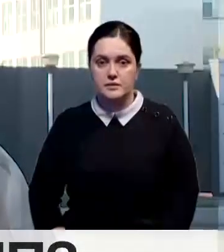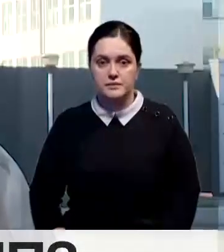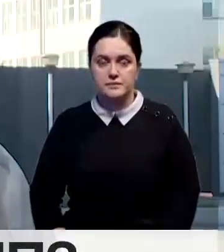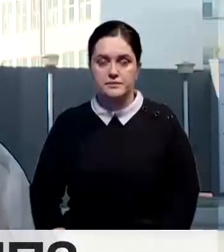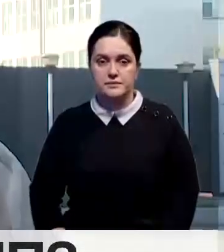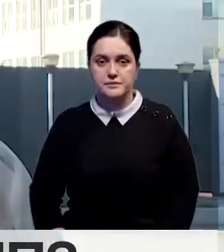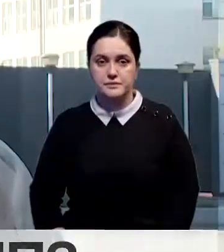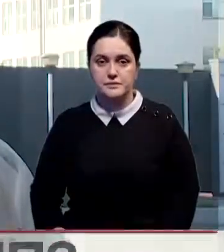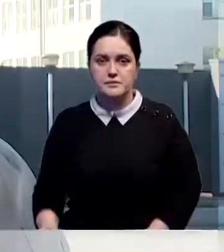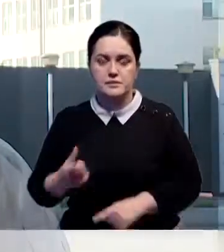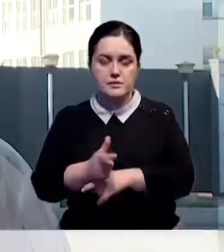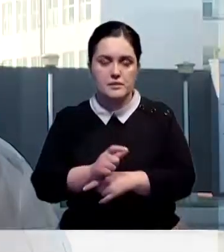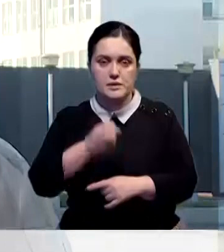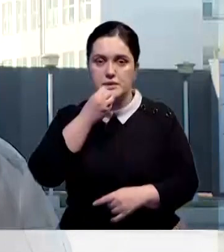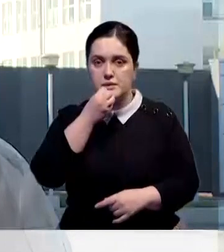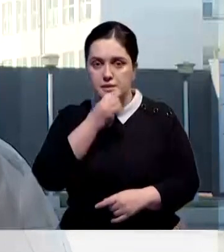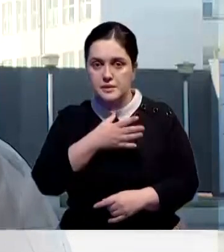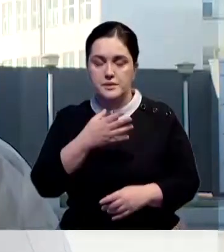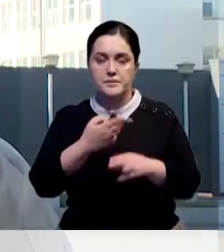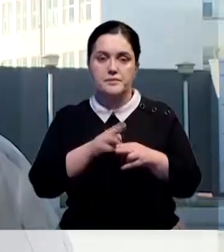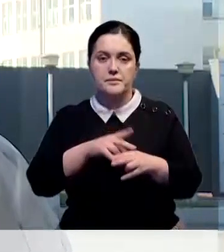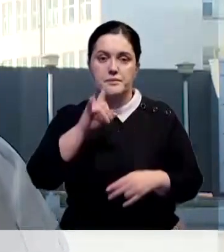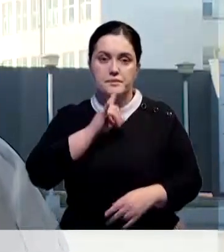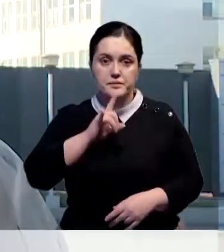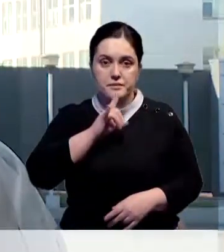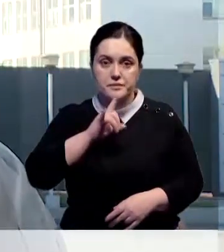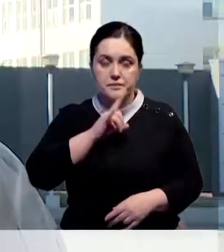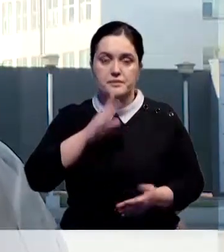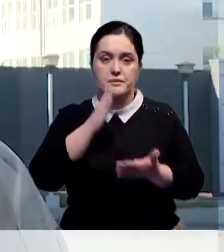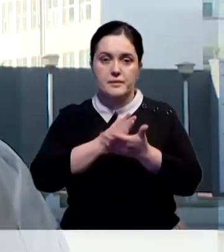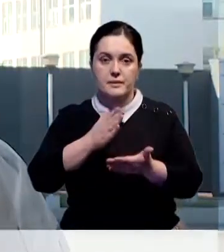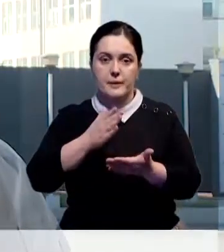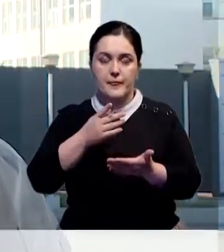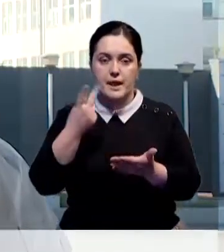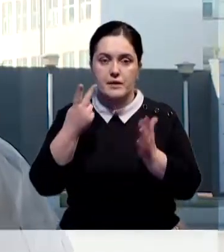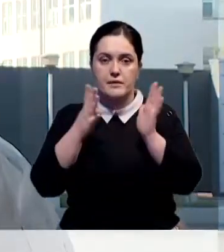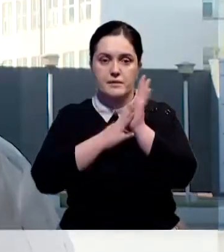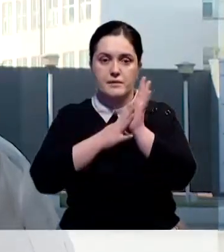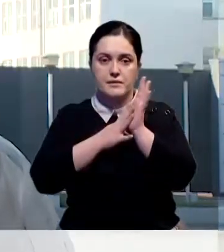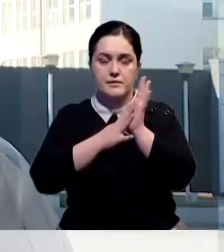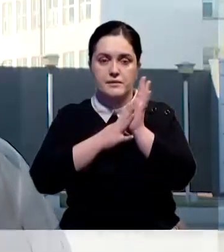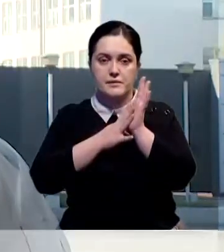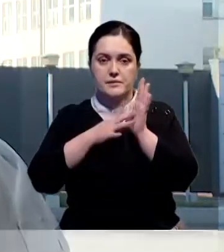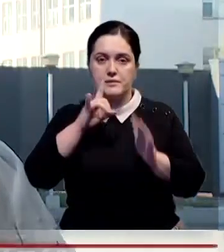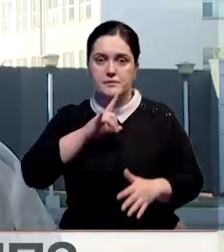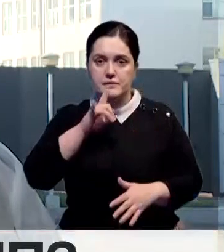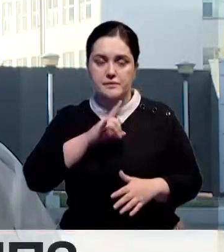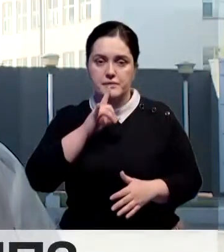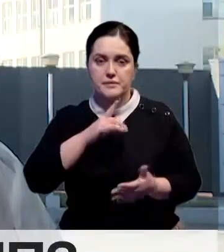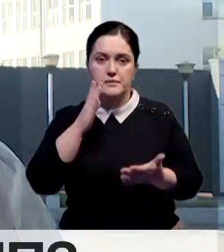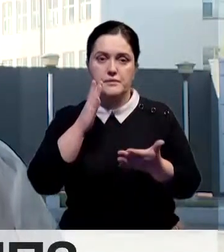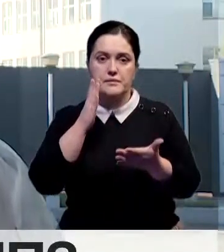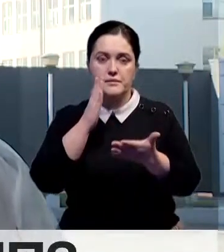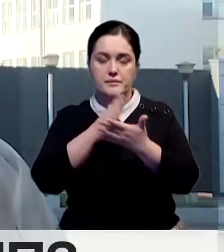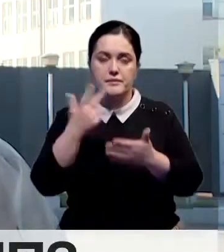очень хорошими остатками по нефтепродуктам. Значит, порядка 29 тысяч тонн дизельного топлива. На запасах есть и